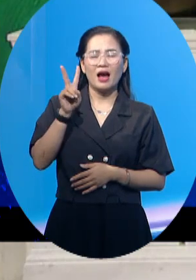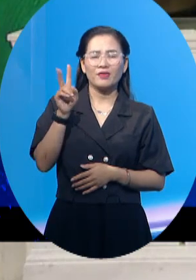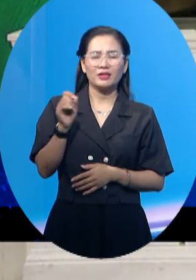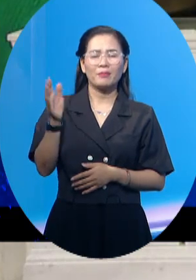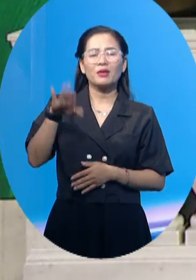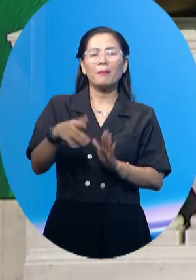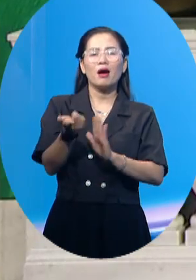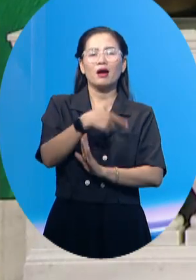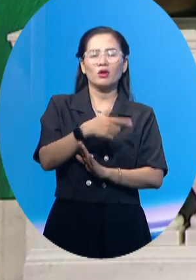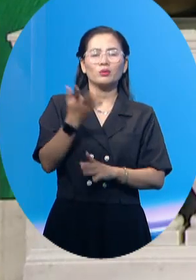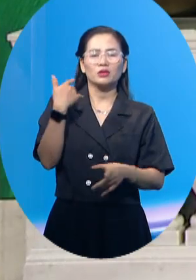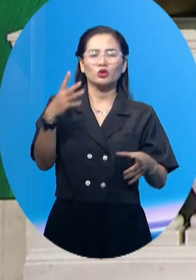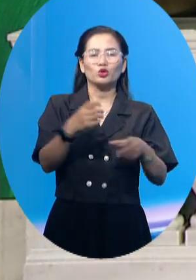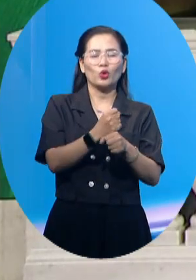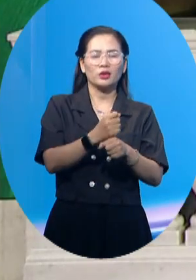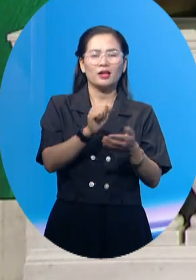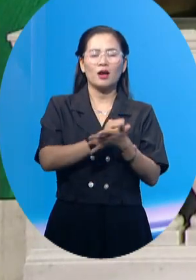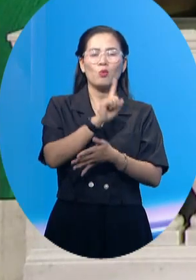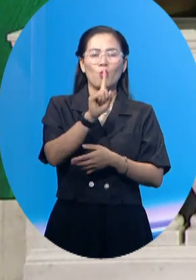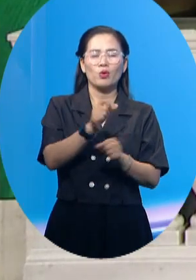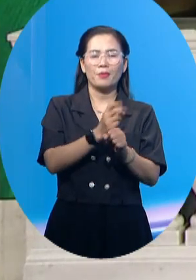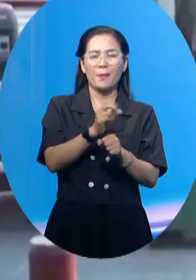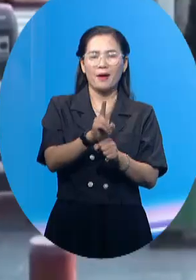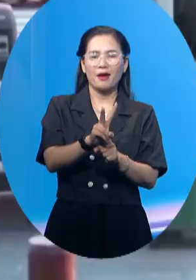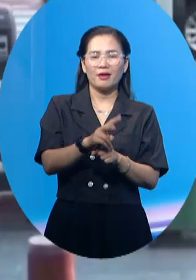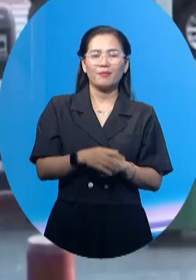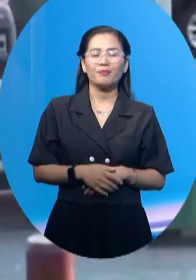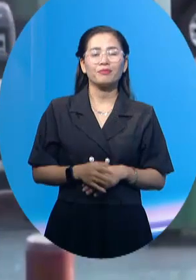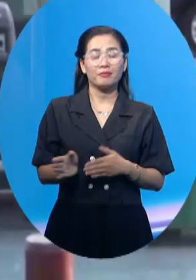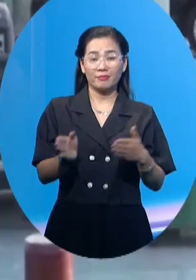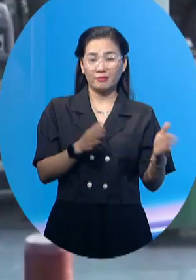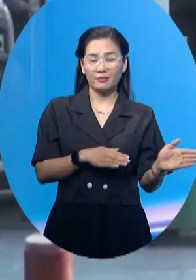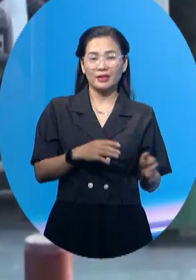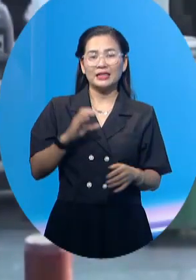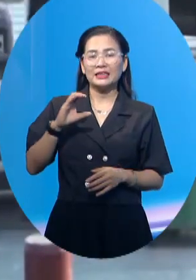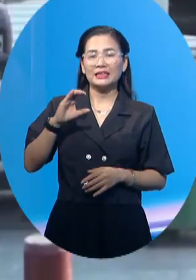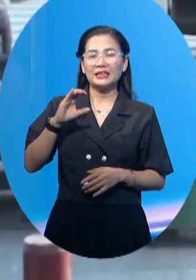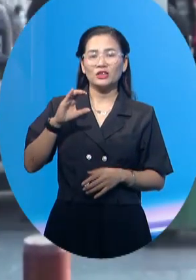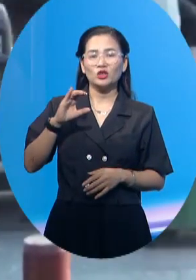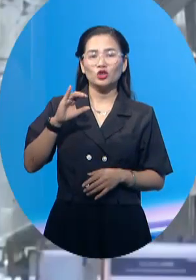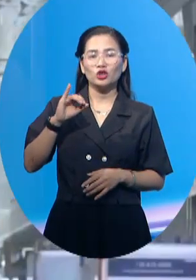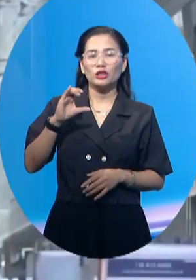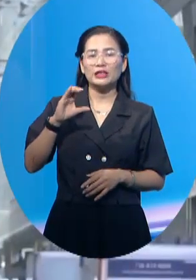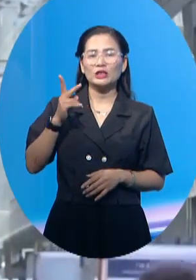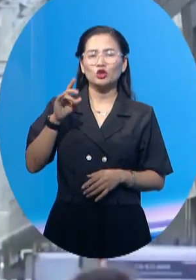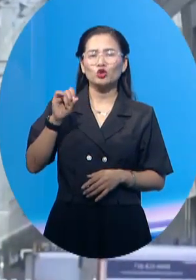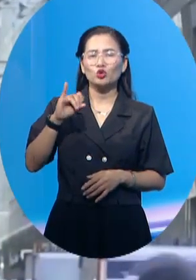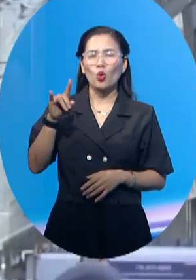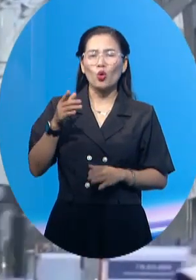2% so với mức chốt phiên kỷ lục được lập vào tháng 1 năm 2022. Ngoài ra, chỉ số Nasdaq tăng 0,19%,